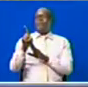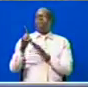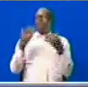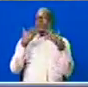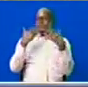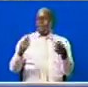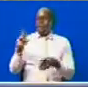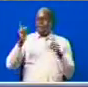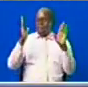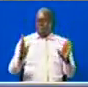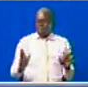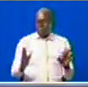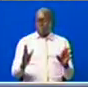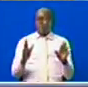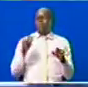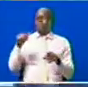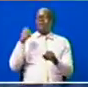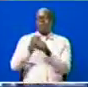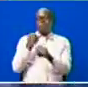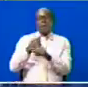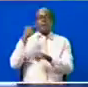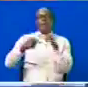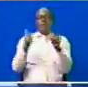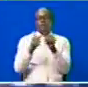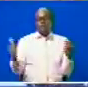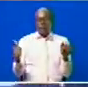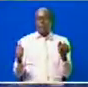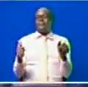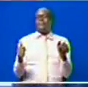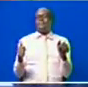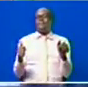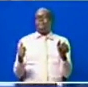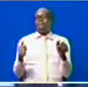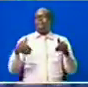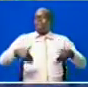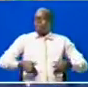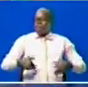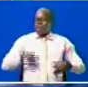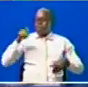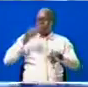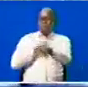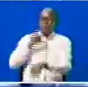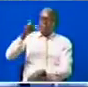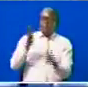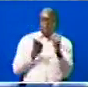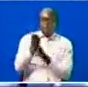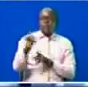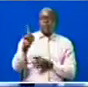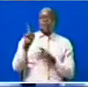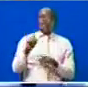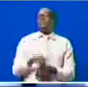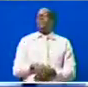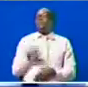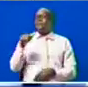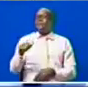sana waziri. Hii kazi iendelee vizuri na ishe vizuri. Vijana wetu wa empowered through sports. This is not an